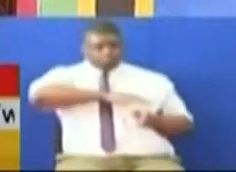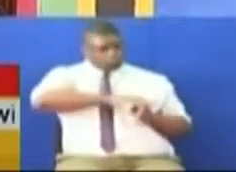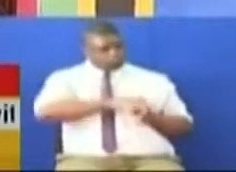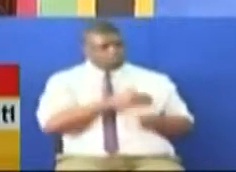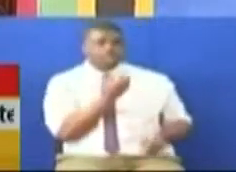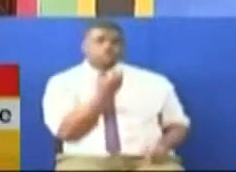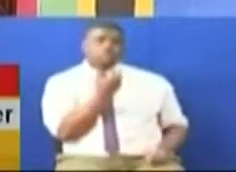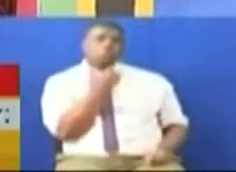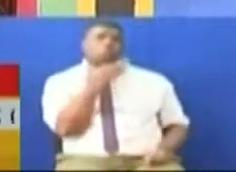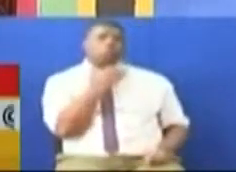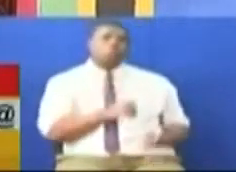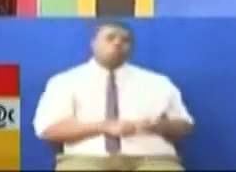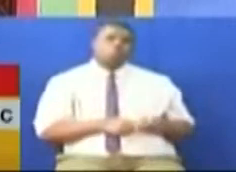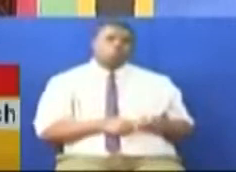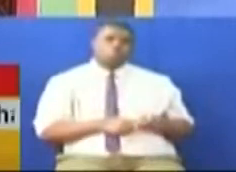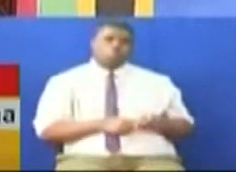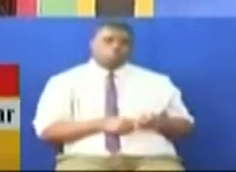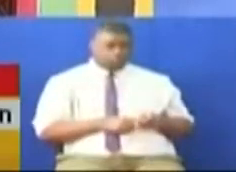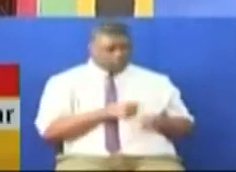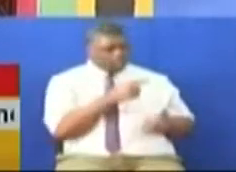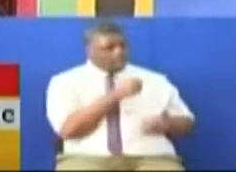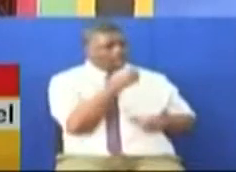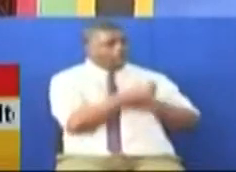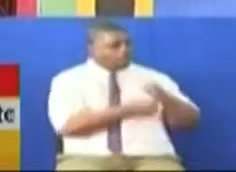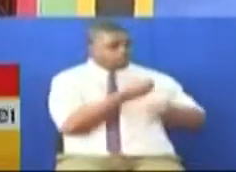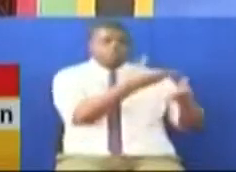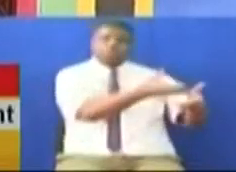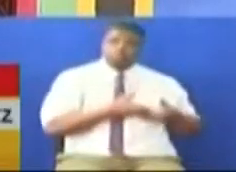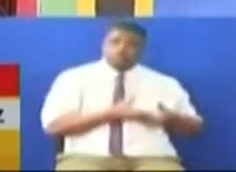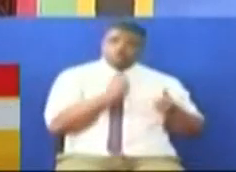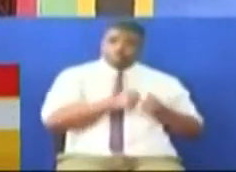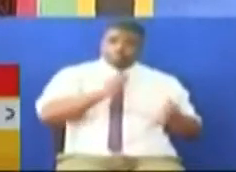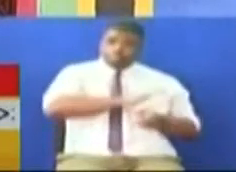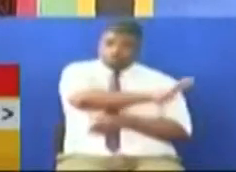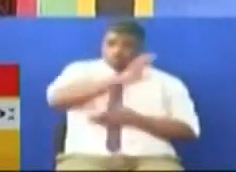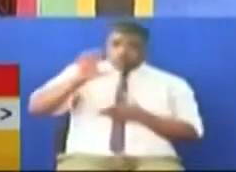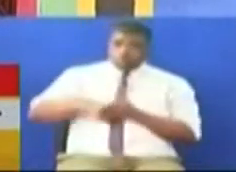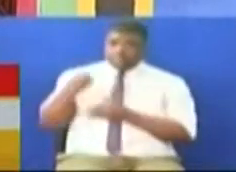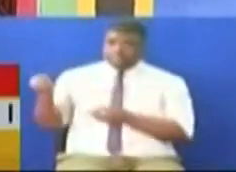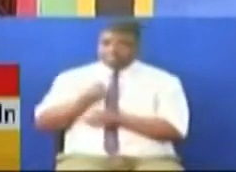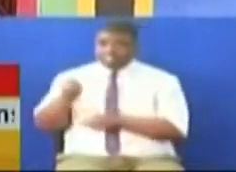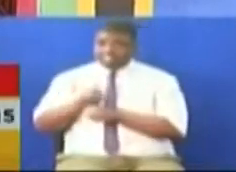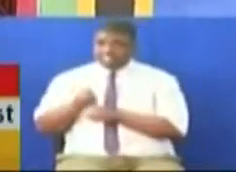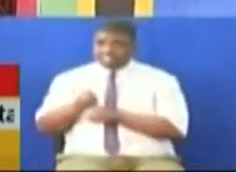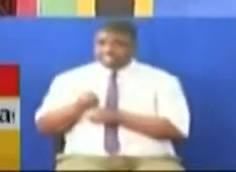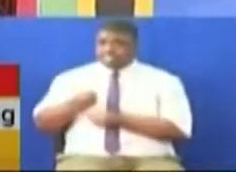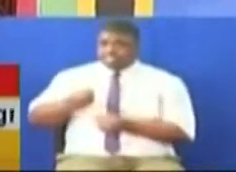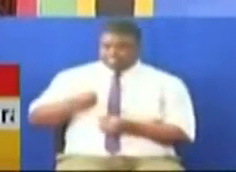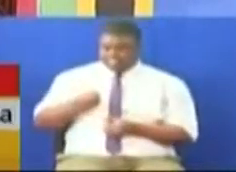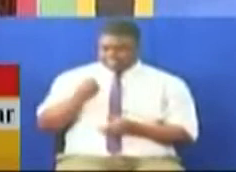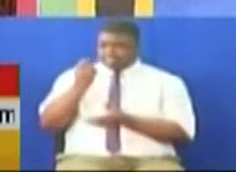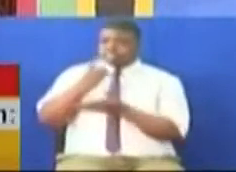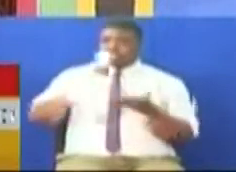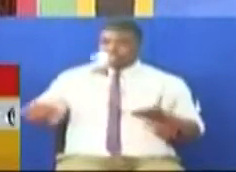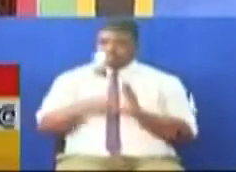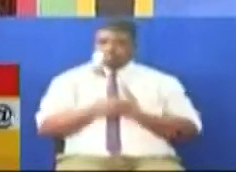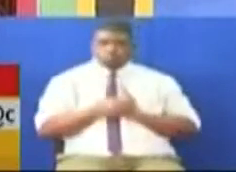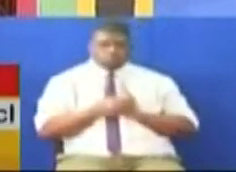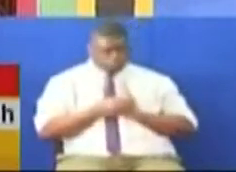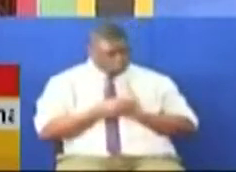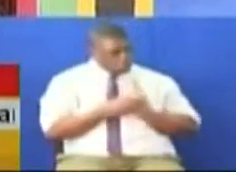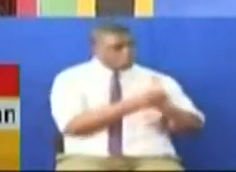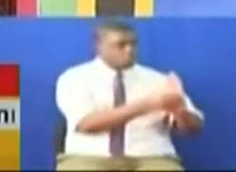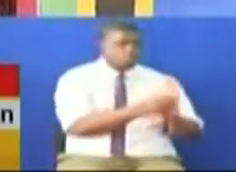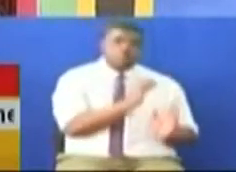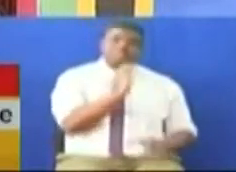udanganyifu wanachukuliwa hatua. Lakini mheshimiwa speaker, haya yote yalikuwa yanafanyika wakati mji wa Dar es Salaam unaongozwa na serikali ya CCM.